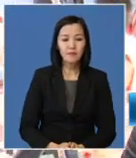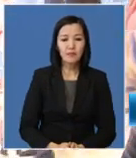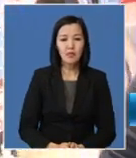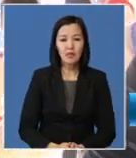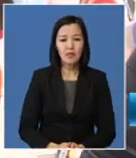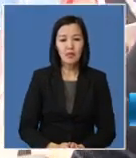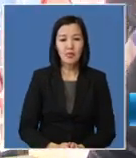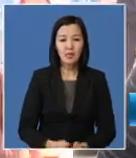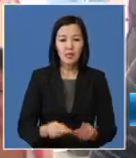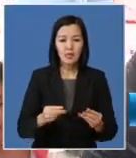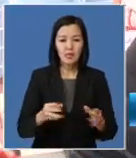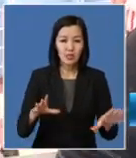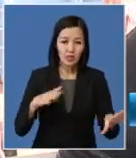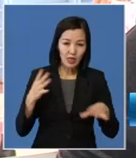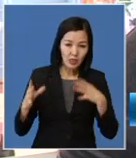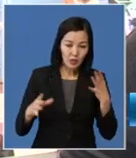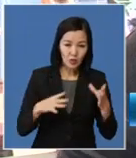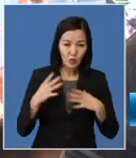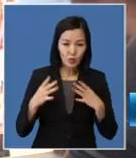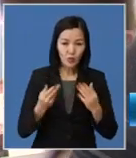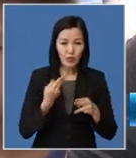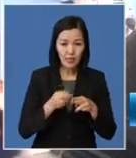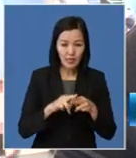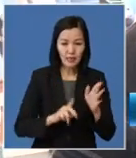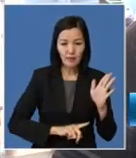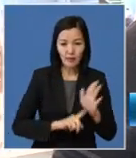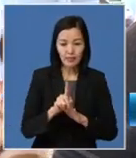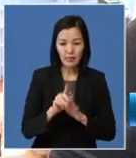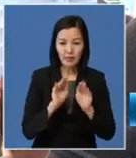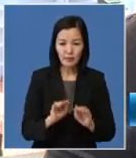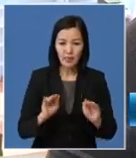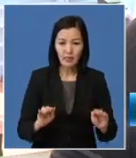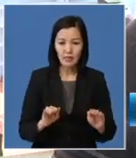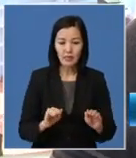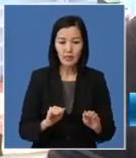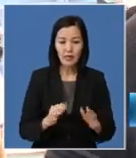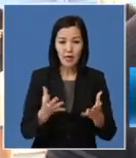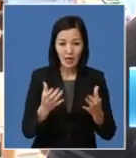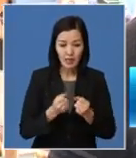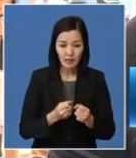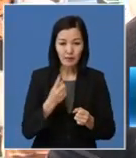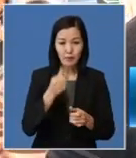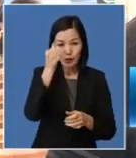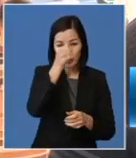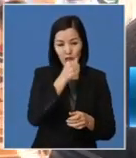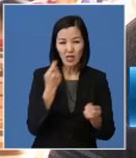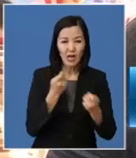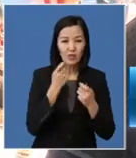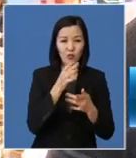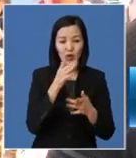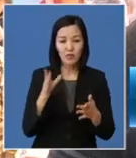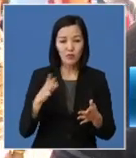Жұмысымыз жаңадан ғана басталып жатыр ғой, набор дейміз ғой, жаңағы балалардың бәрін қабылдап жатырмыз. Бір ақ жыл ғана болды. Олардан бір